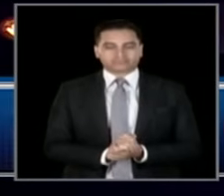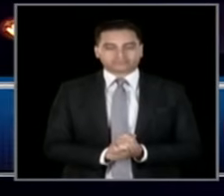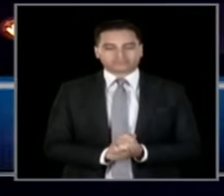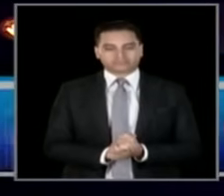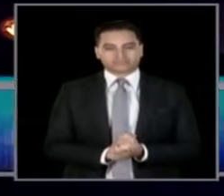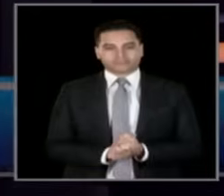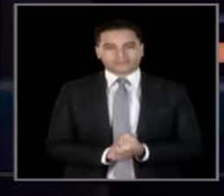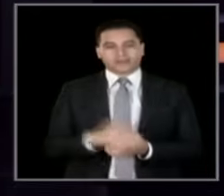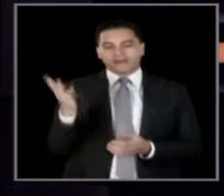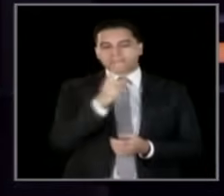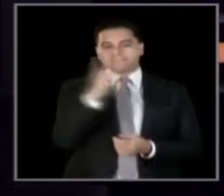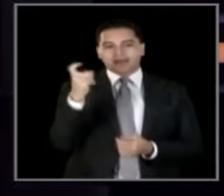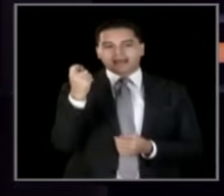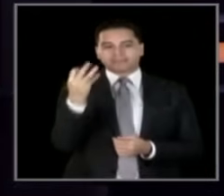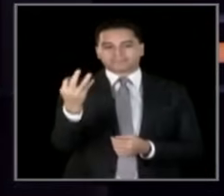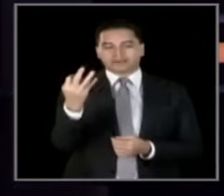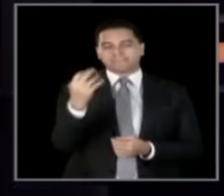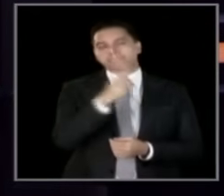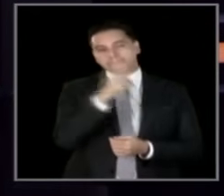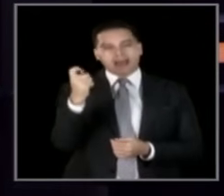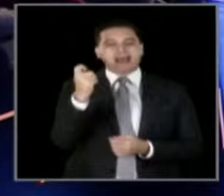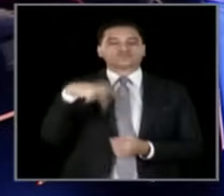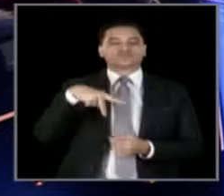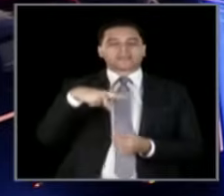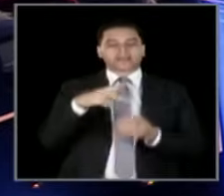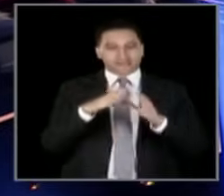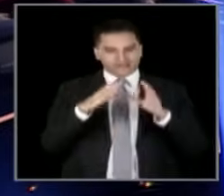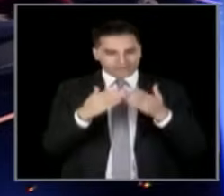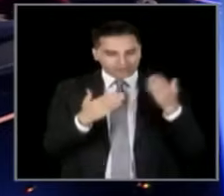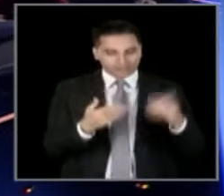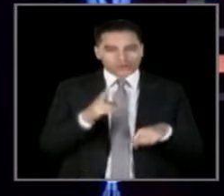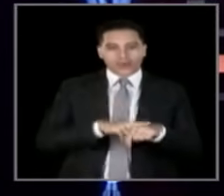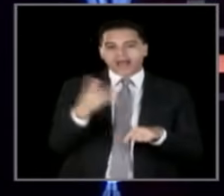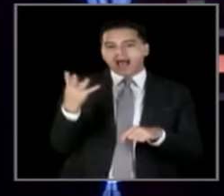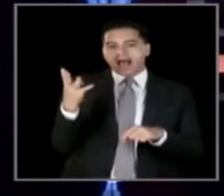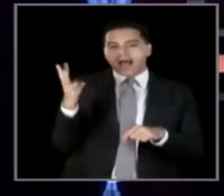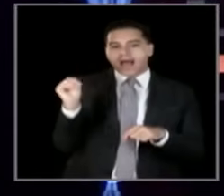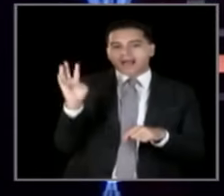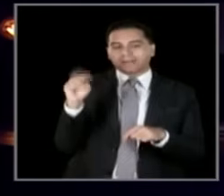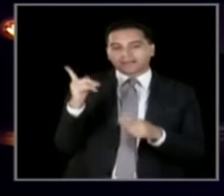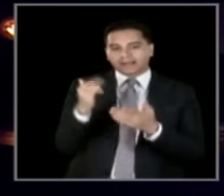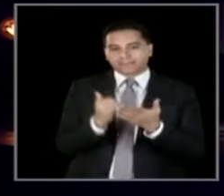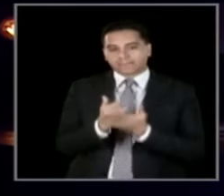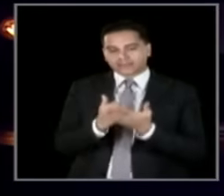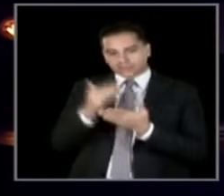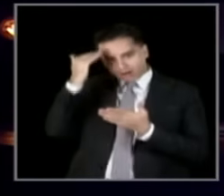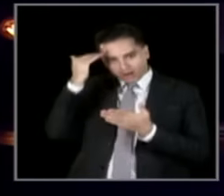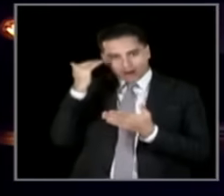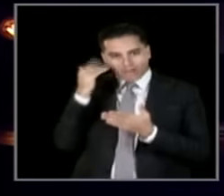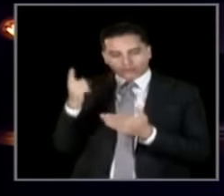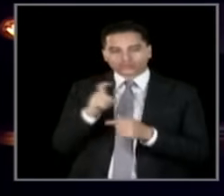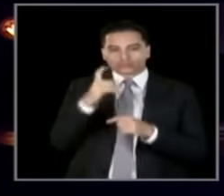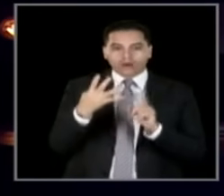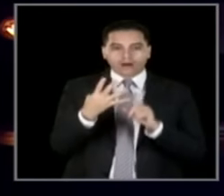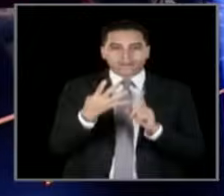برافو عليكم. 185 الرفعي 40 راهبات الأرمن. السؤال الرابع